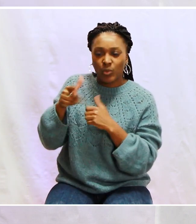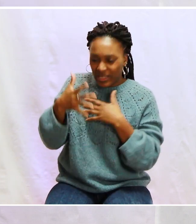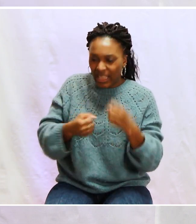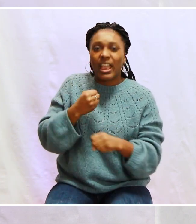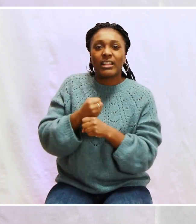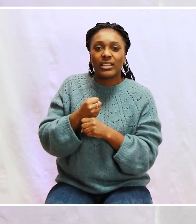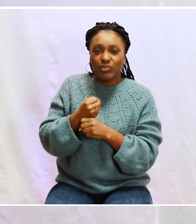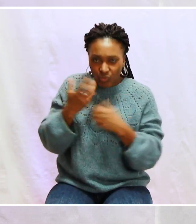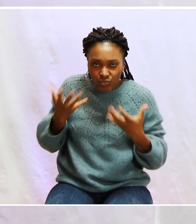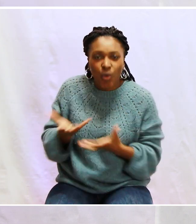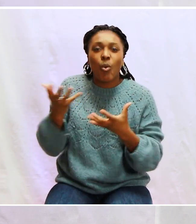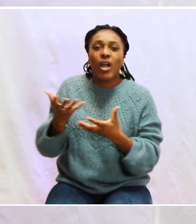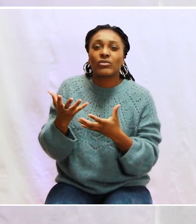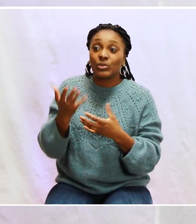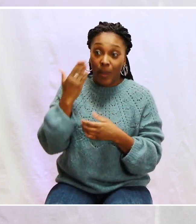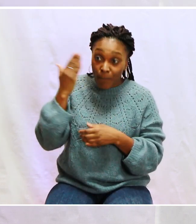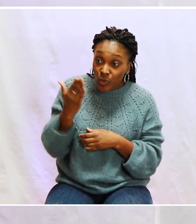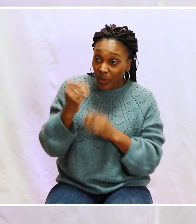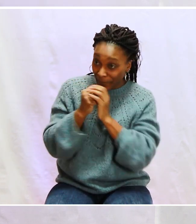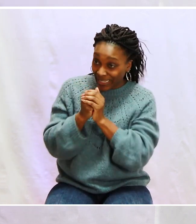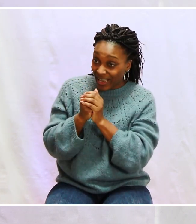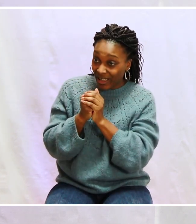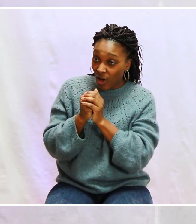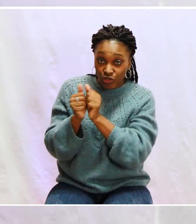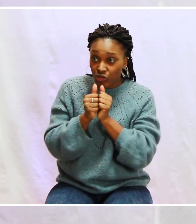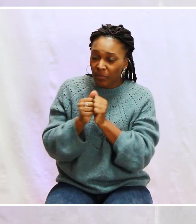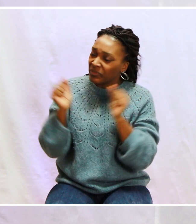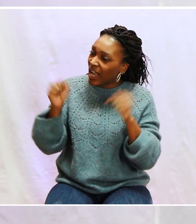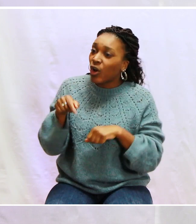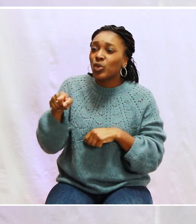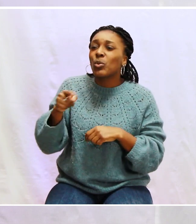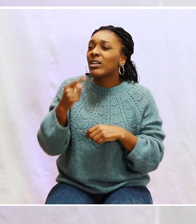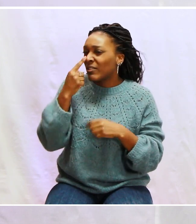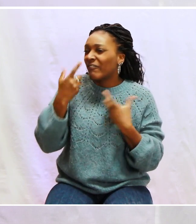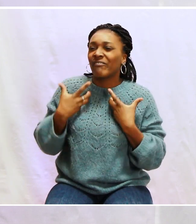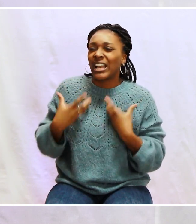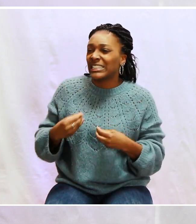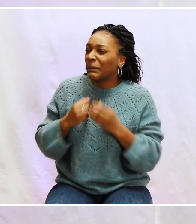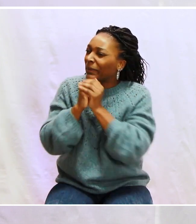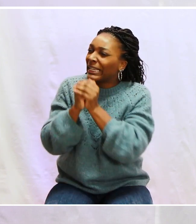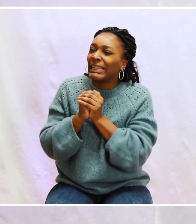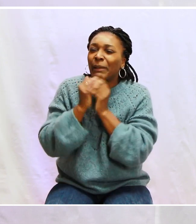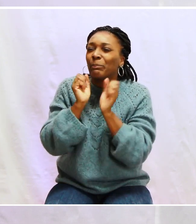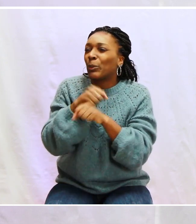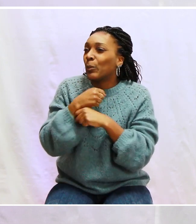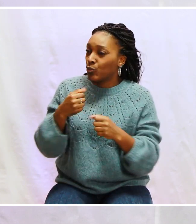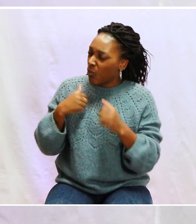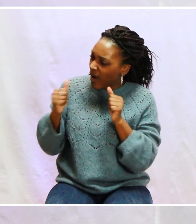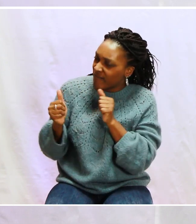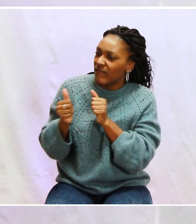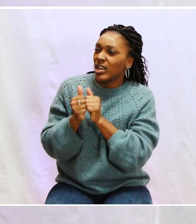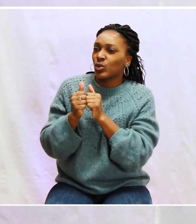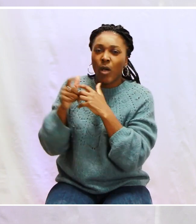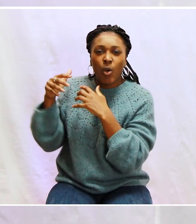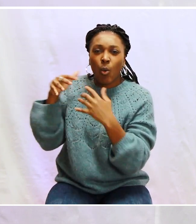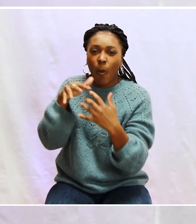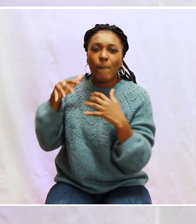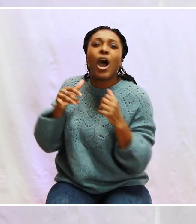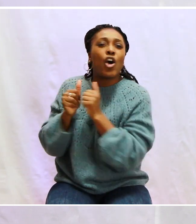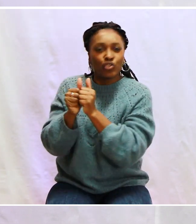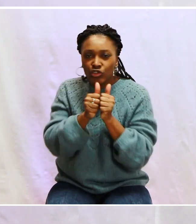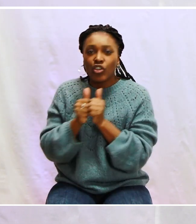année. Quand tu as besoin que je prie avec toi, même si toi t'arrives plus à prier, je veux être avec toi dans tes combats.